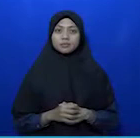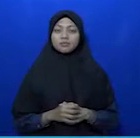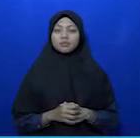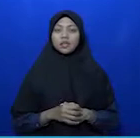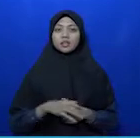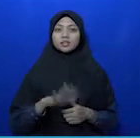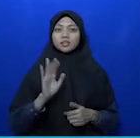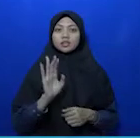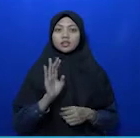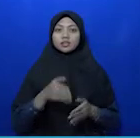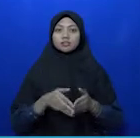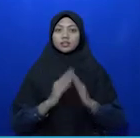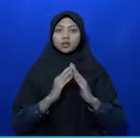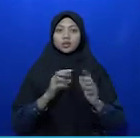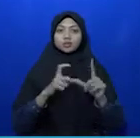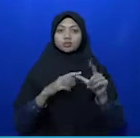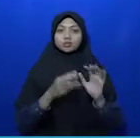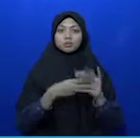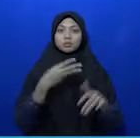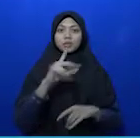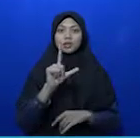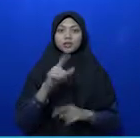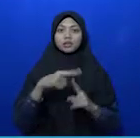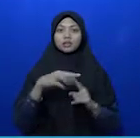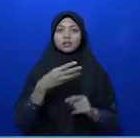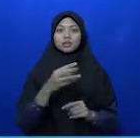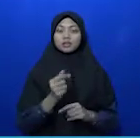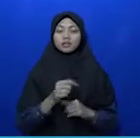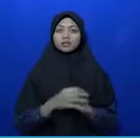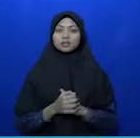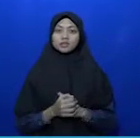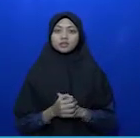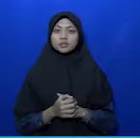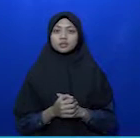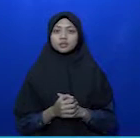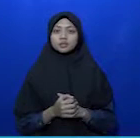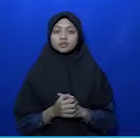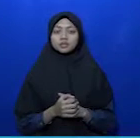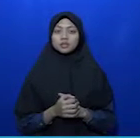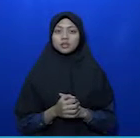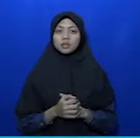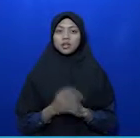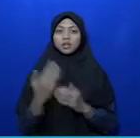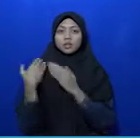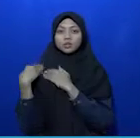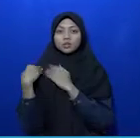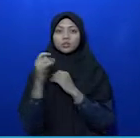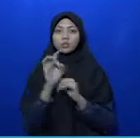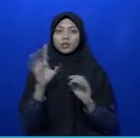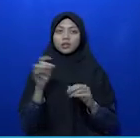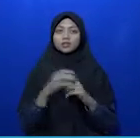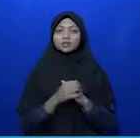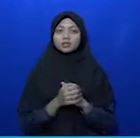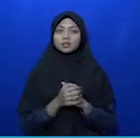dia akan nggak bisa juga operasional. Ya, terus kemudian kewajiban yang lainnya tentunya harus dipenuhi